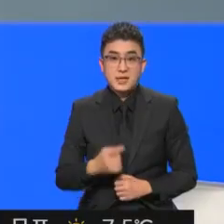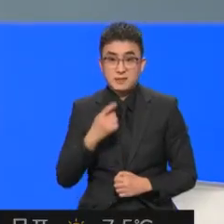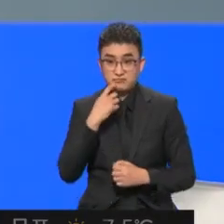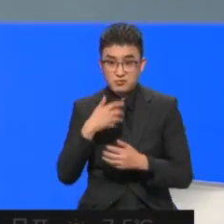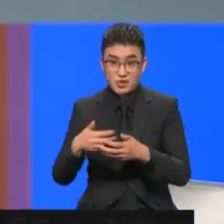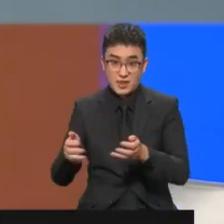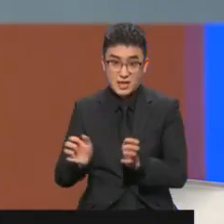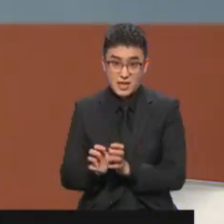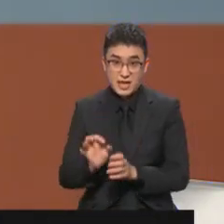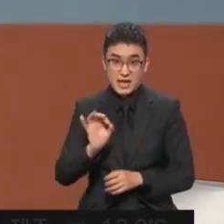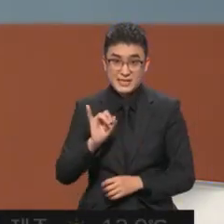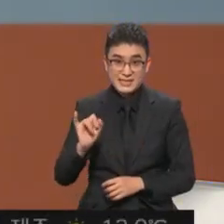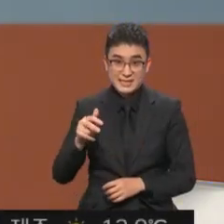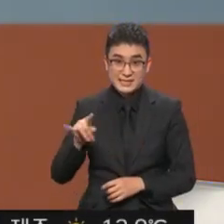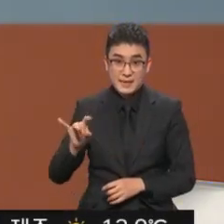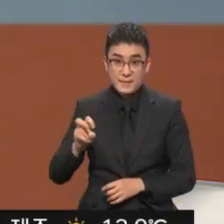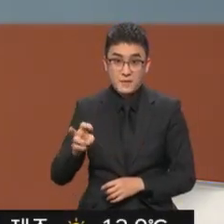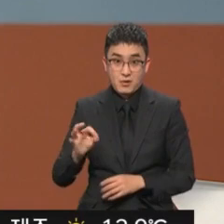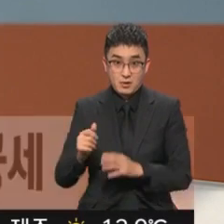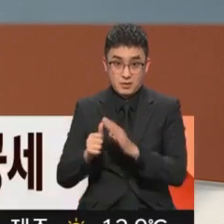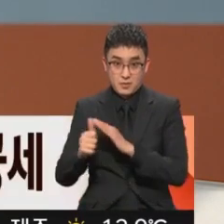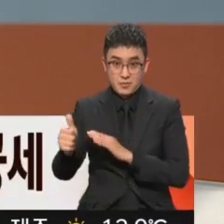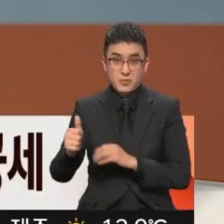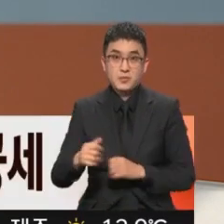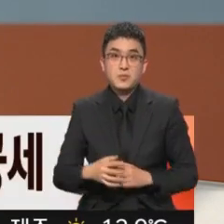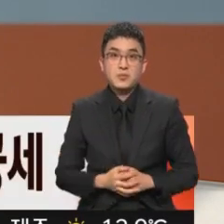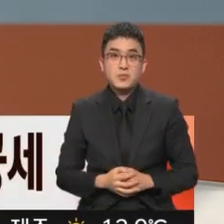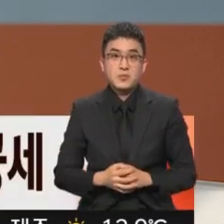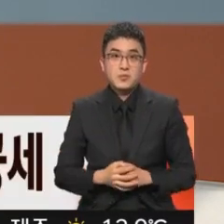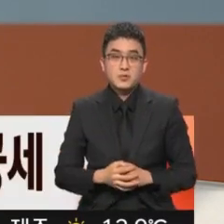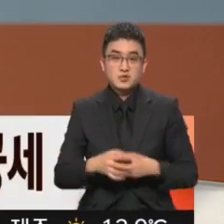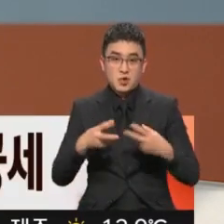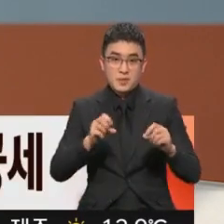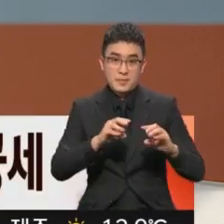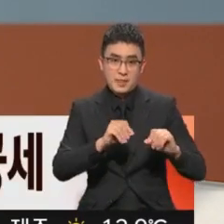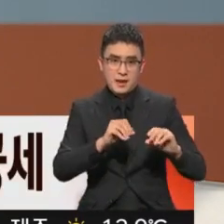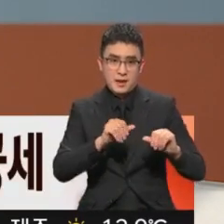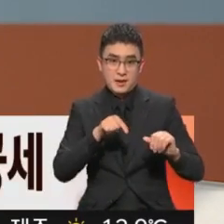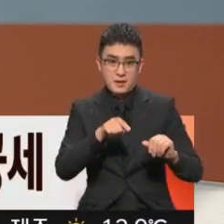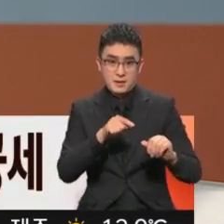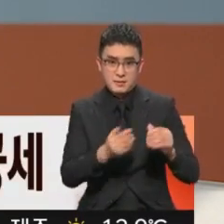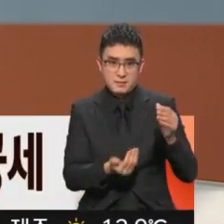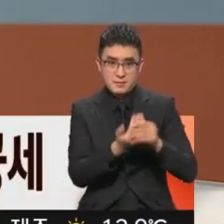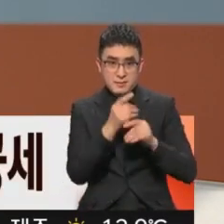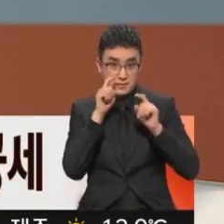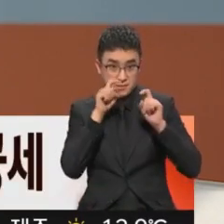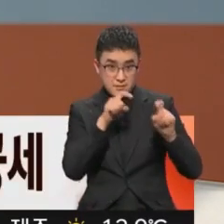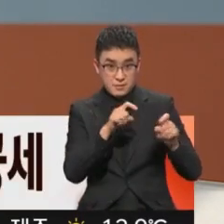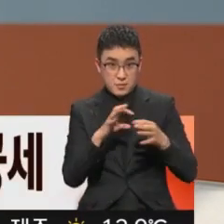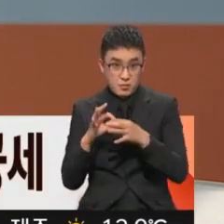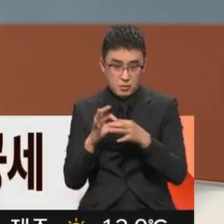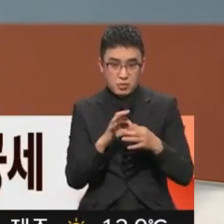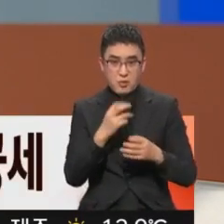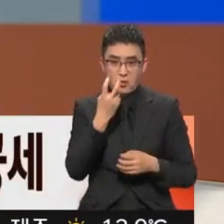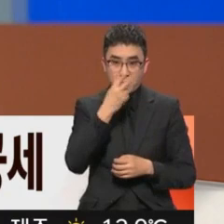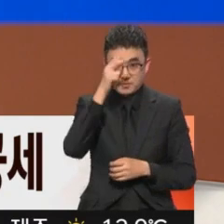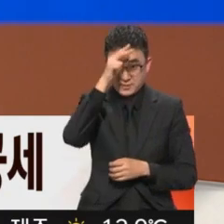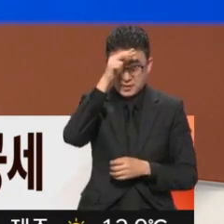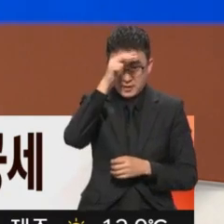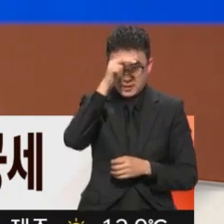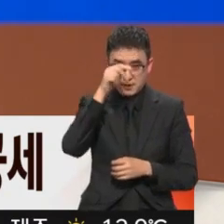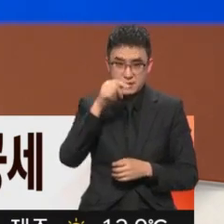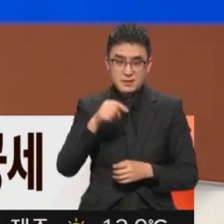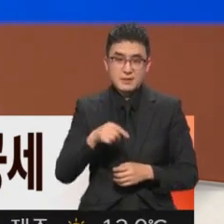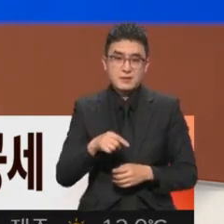민주당 이재명 대표가 대장동 의혹과 관련해서 10일 금요일 11시에 검찰에 출석하겠다고 오늘 밝혔습니다. 주말 출석을